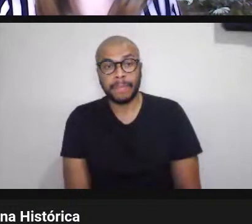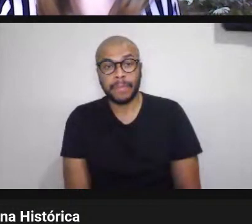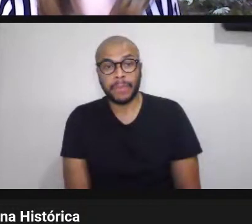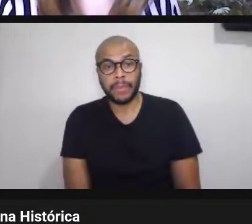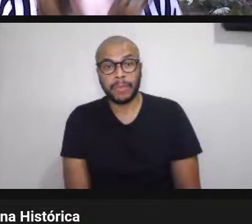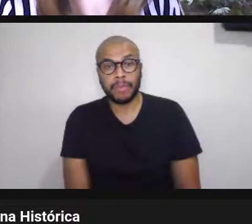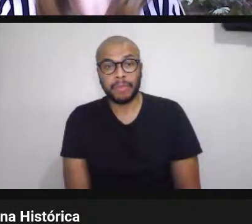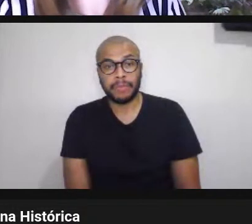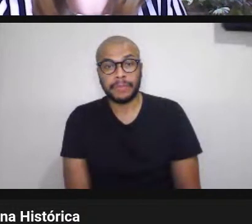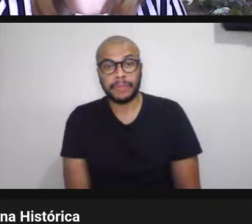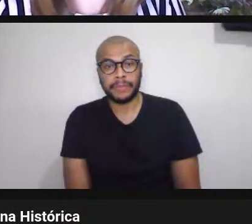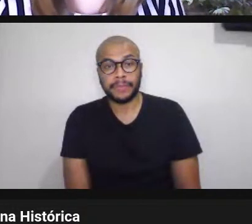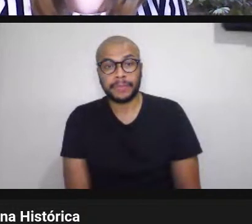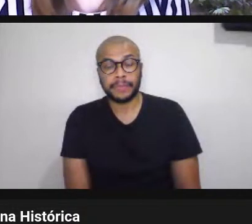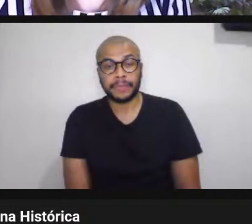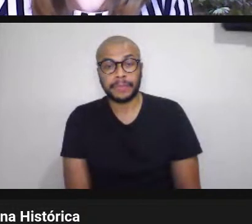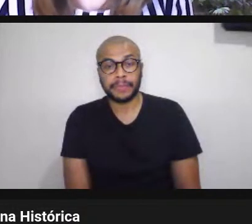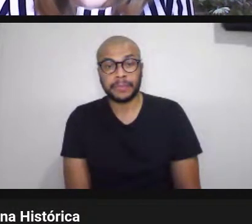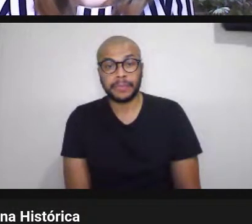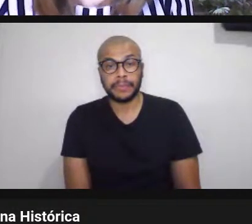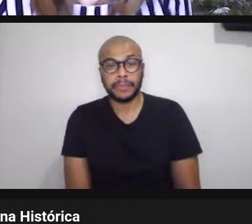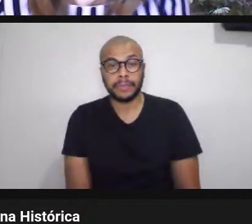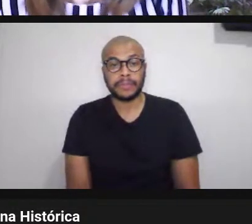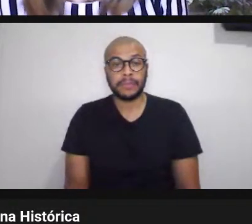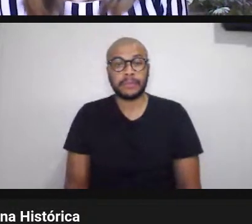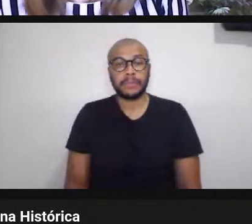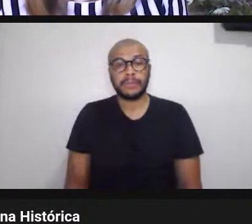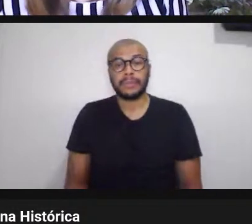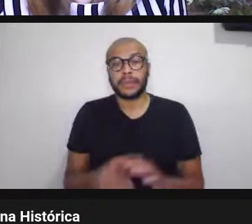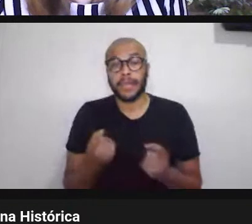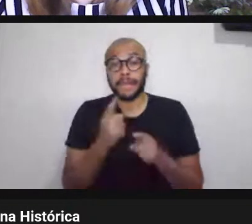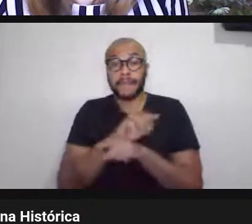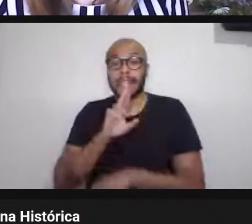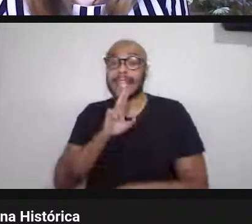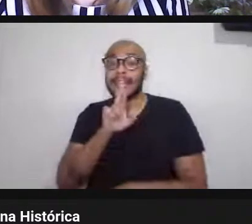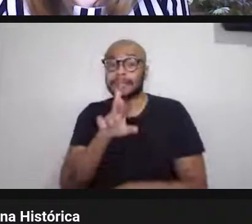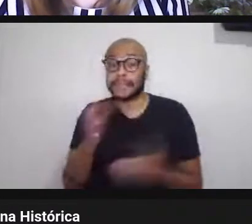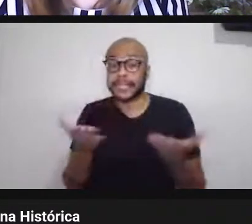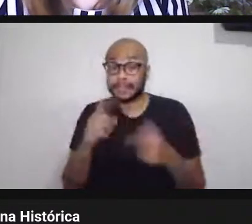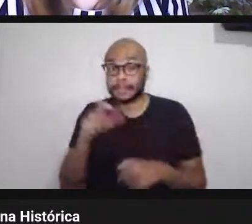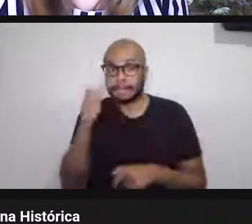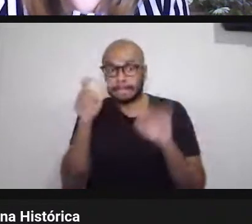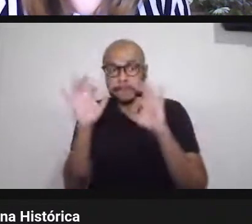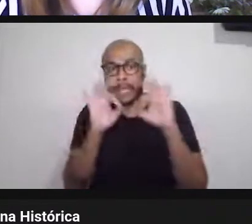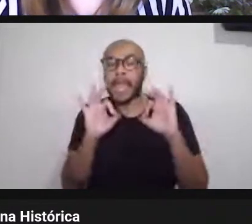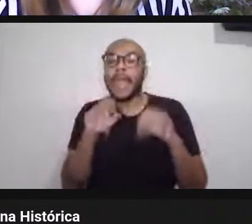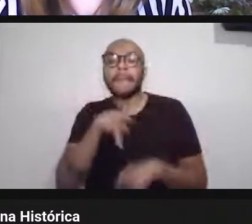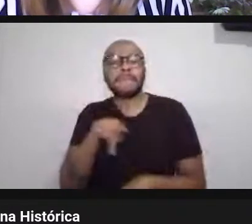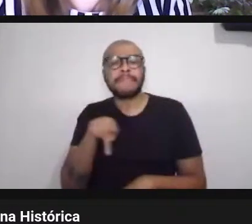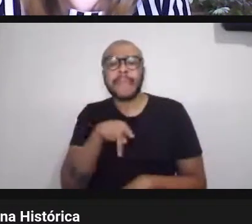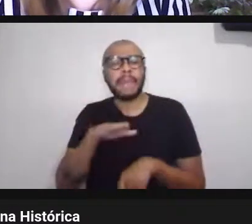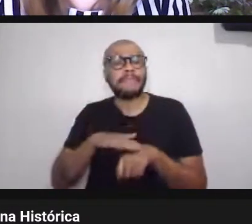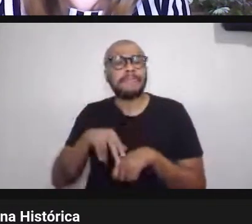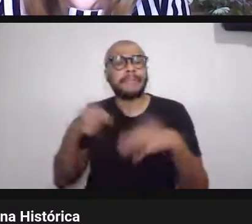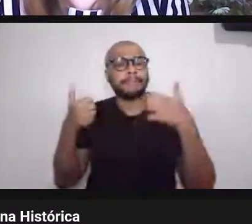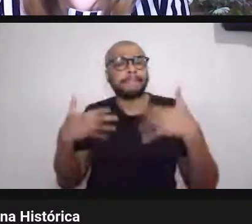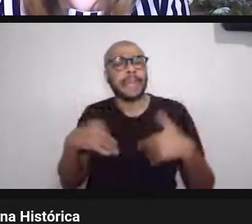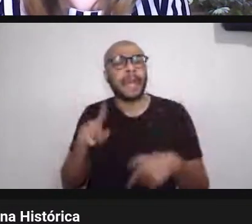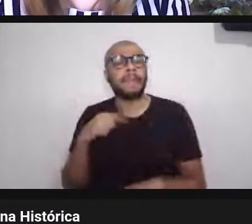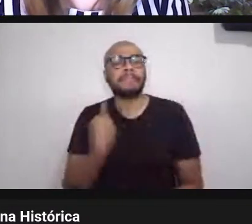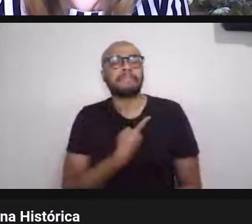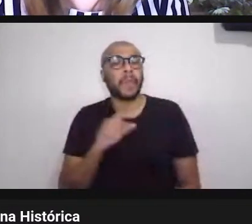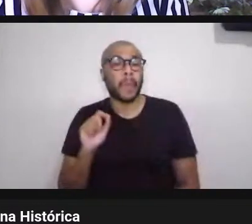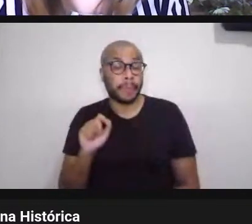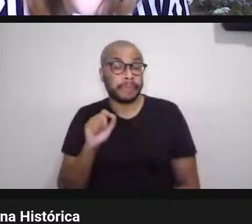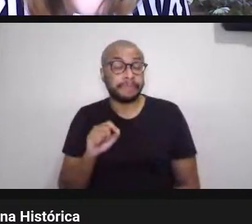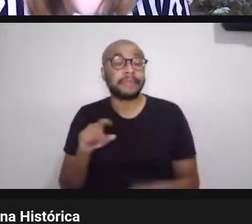polskie. Professora, eu vou inverter a resposta um pouco. A professora diz que